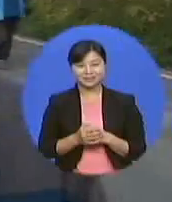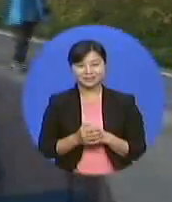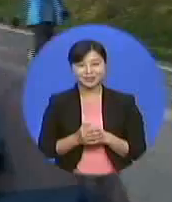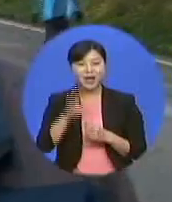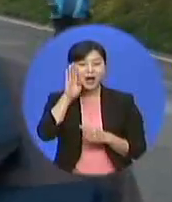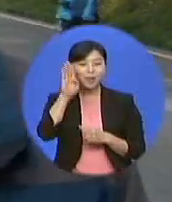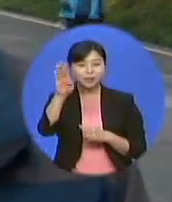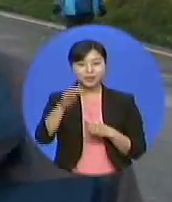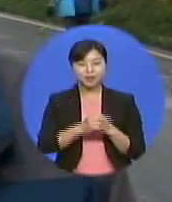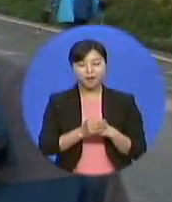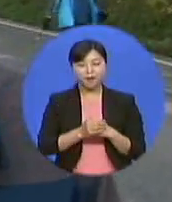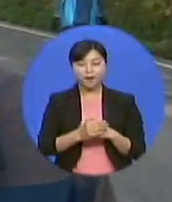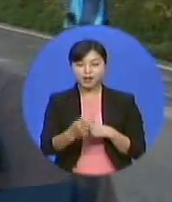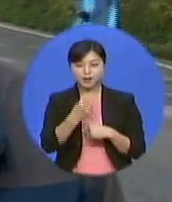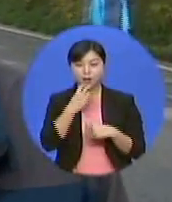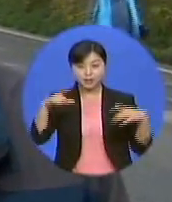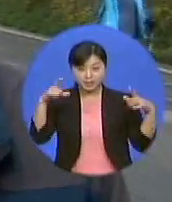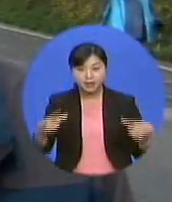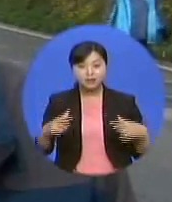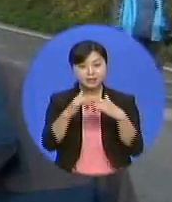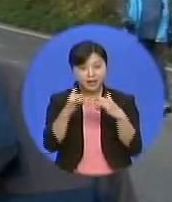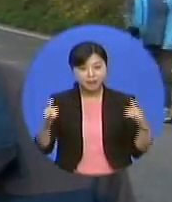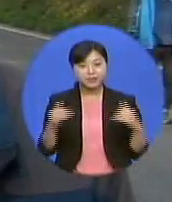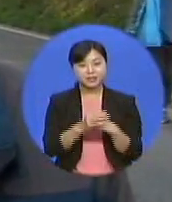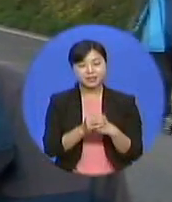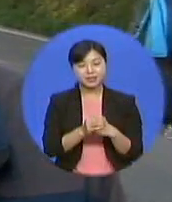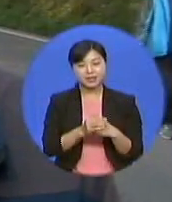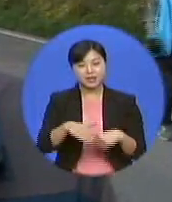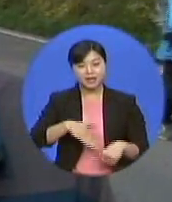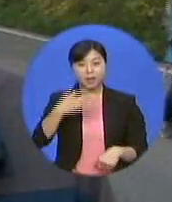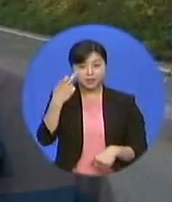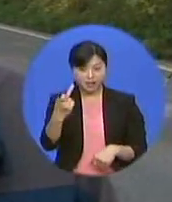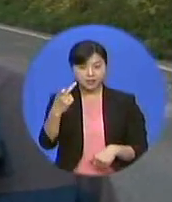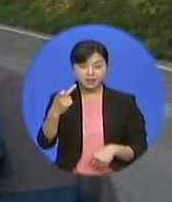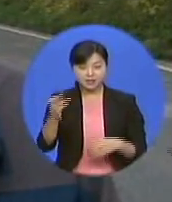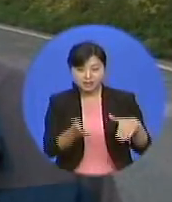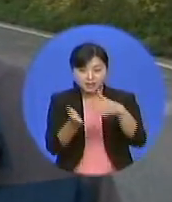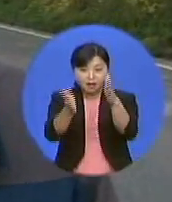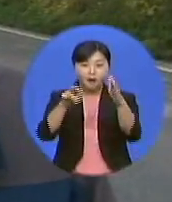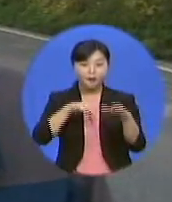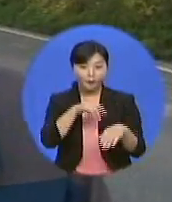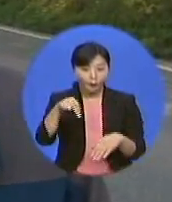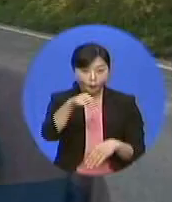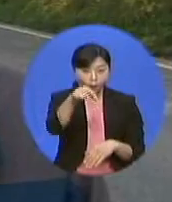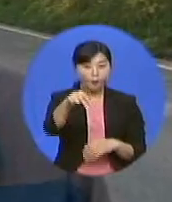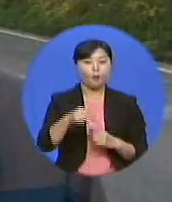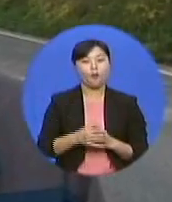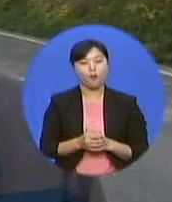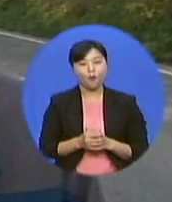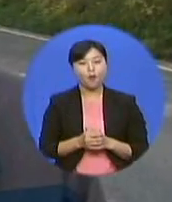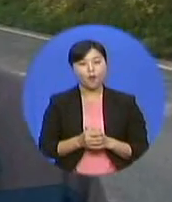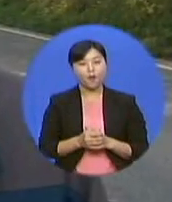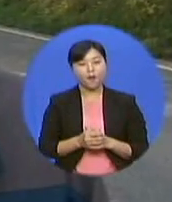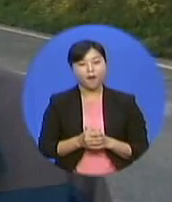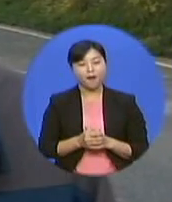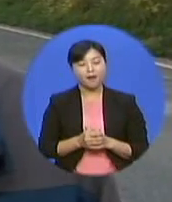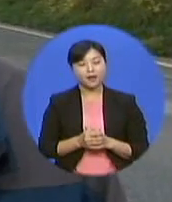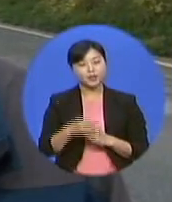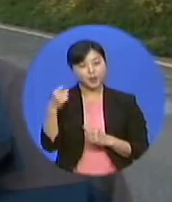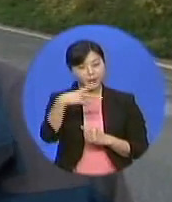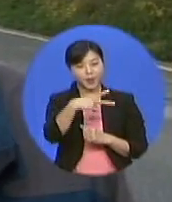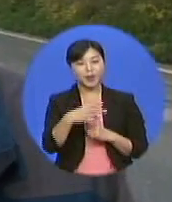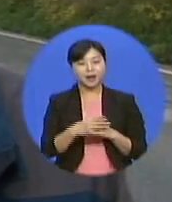앞으로 우리 서울 시민들이 이 서울에 있는 이 명산인 남산에서 항상 남산을